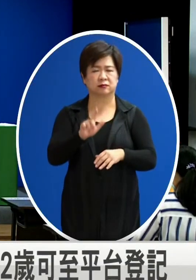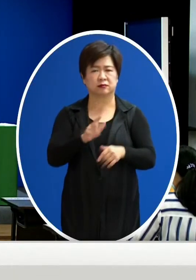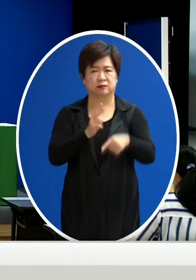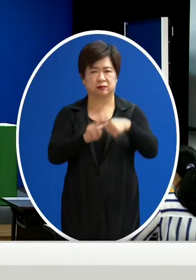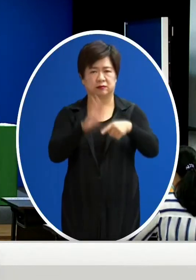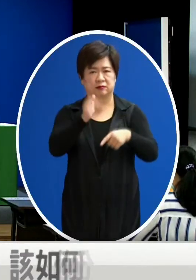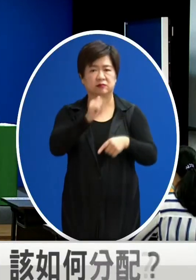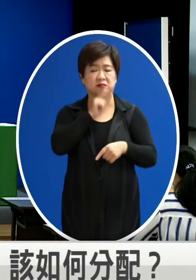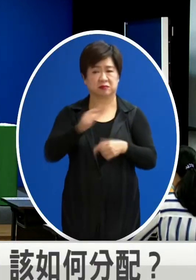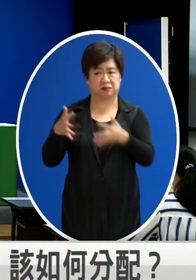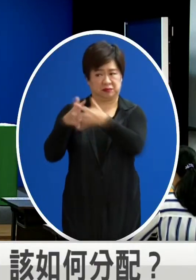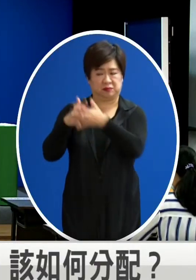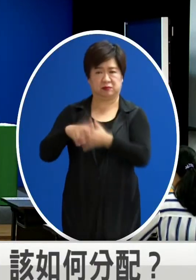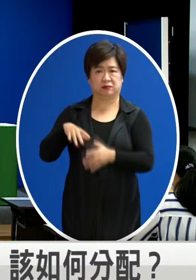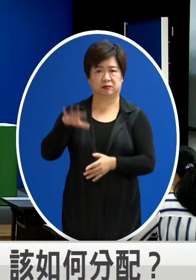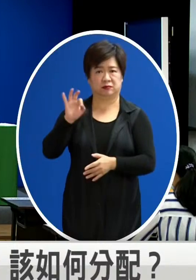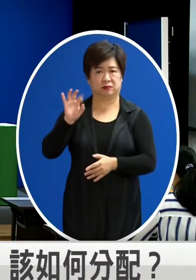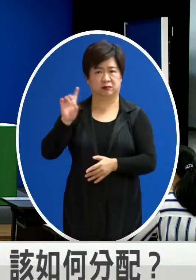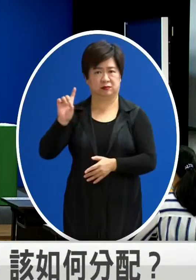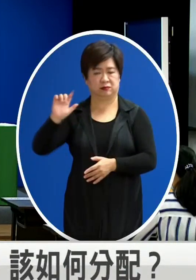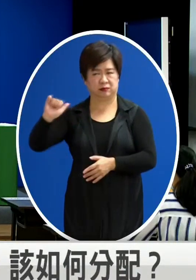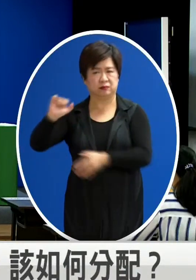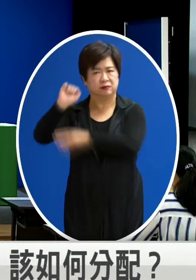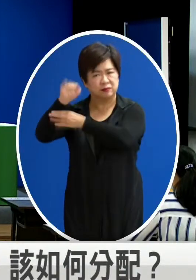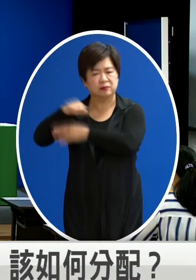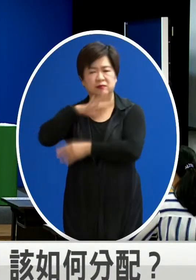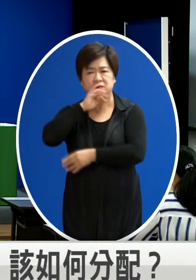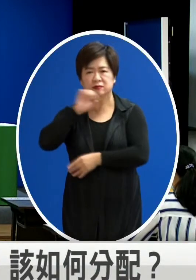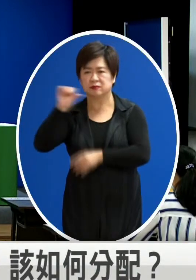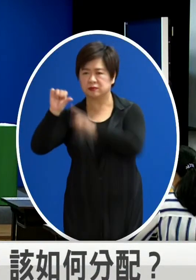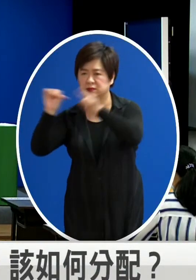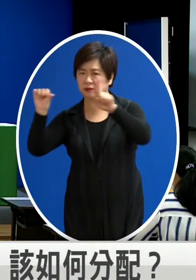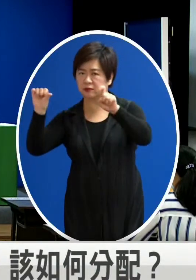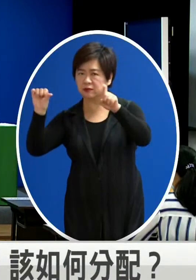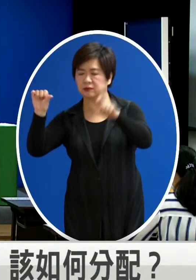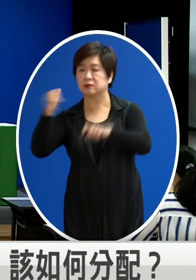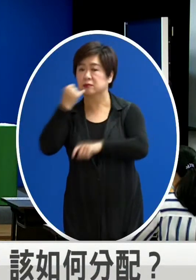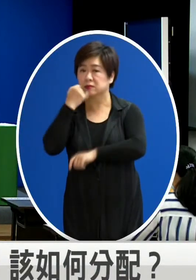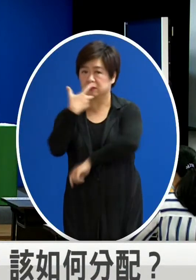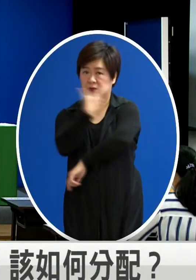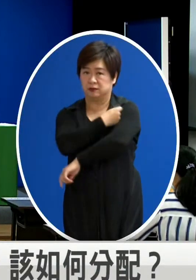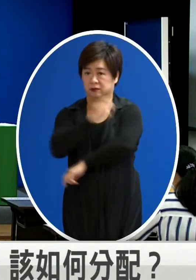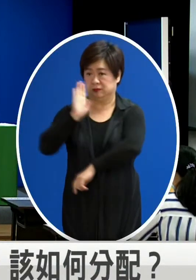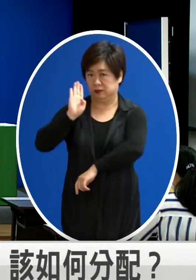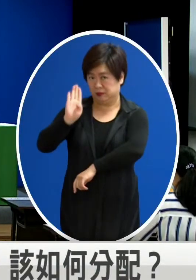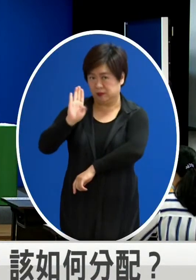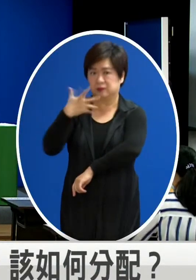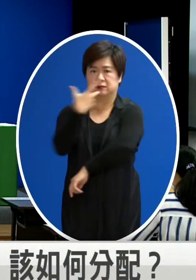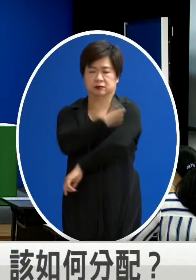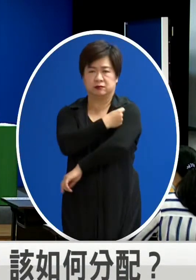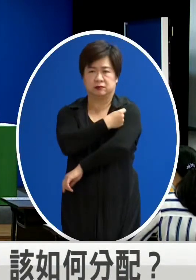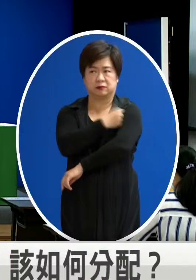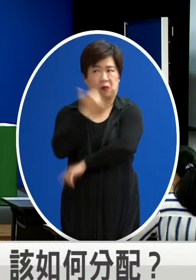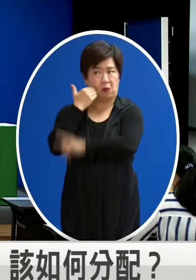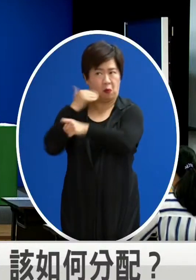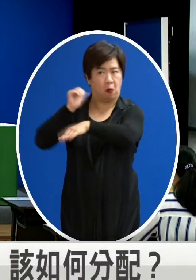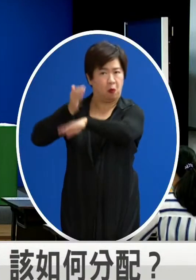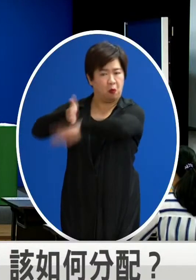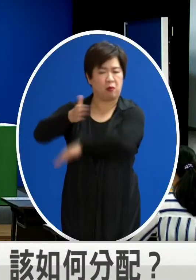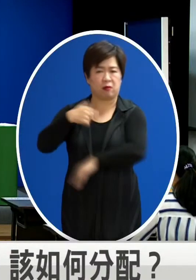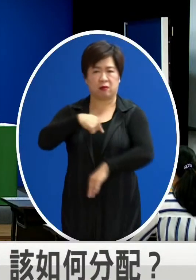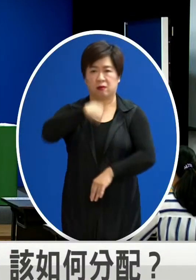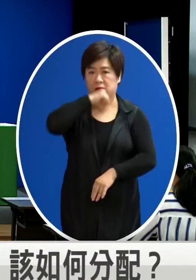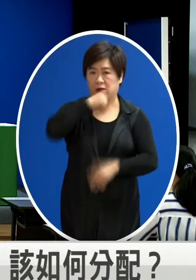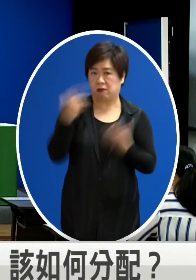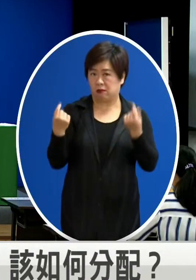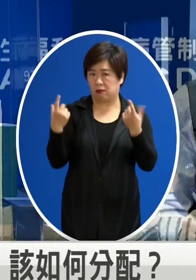或冬初啊，美国的 FDA 将批准5到11岁的孩童可以施打 BNT。那如果通过的话，我们这边会跟进让孩童来施